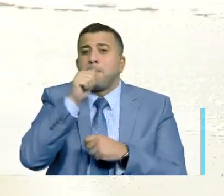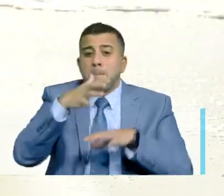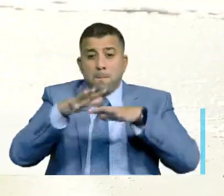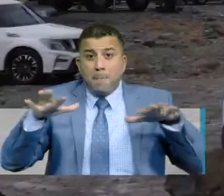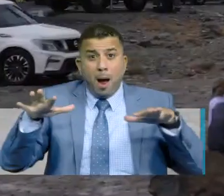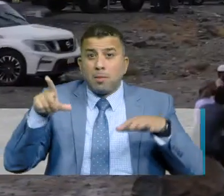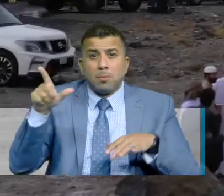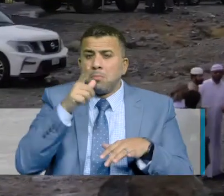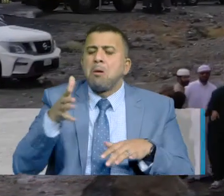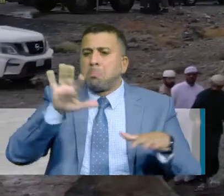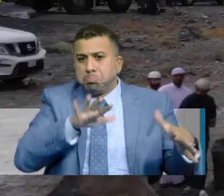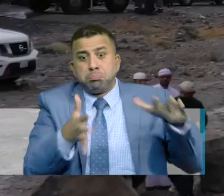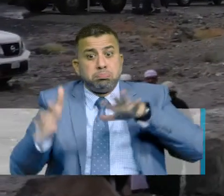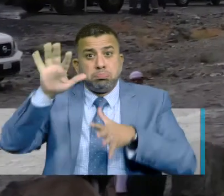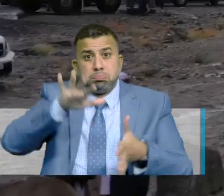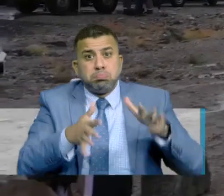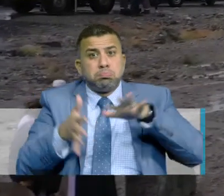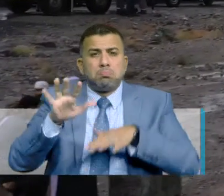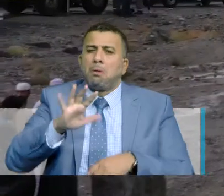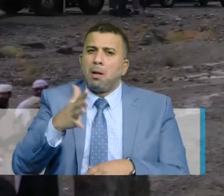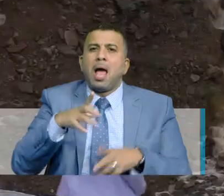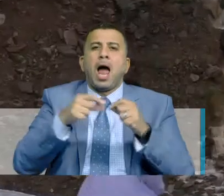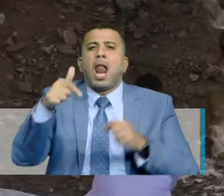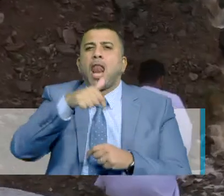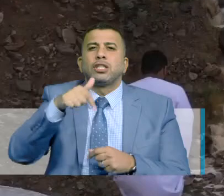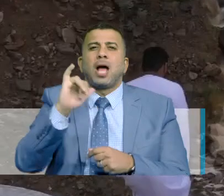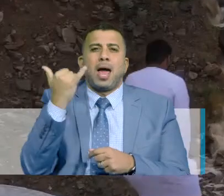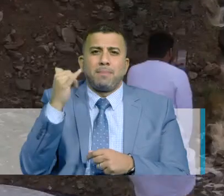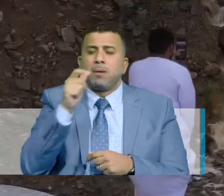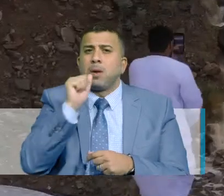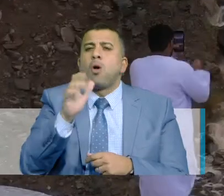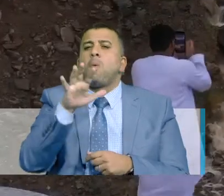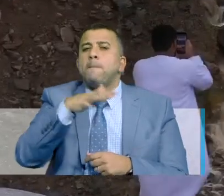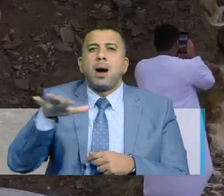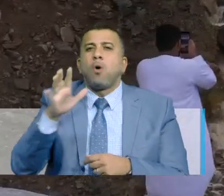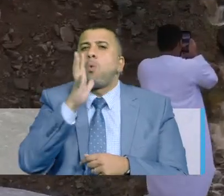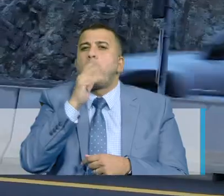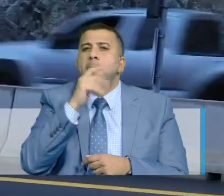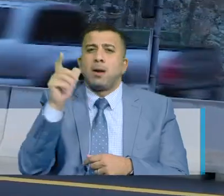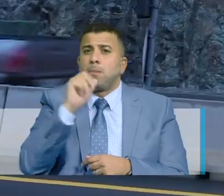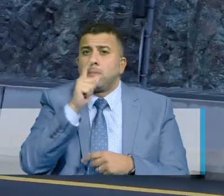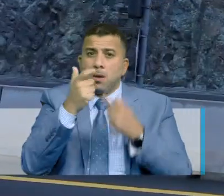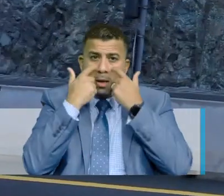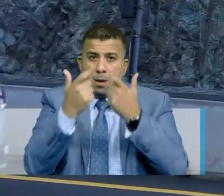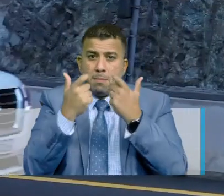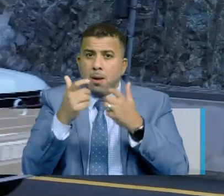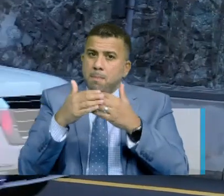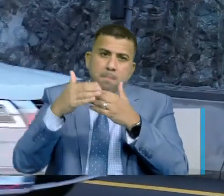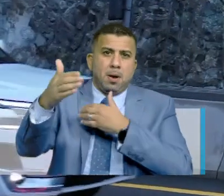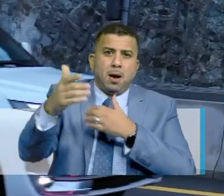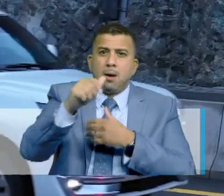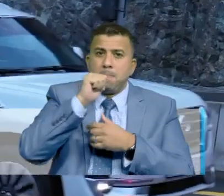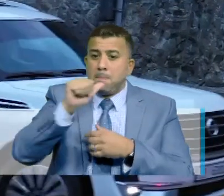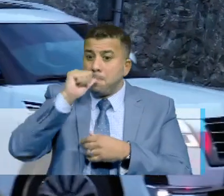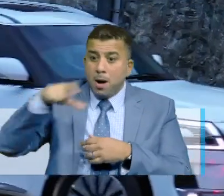البحر يكون مضطربا احيانا في الخليج العربي وبحر عمان هذا وهبت السلطات بالجمهور باهميه الابتعاد عن